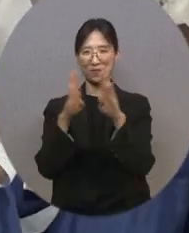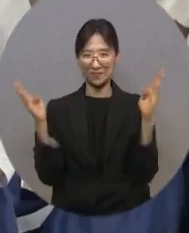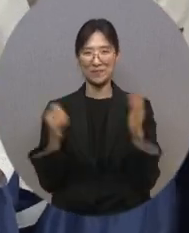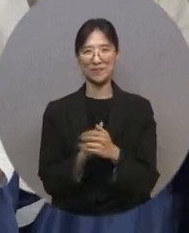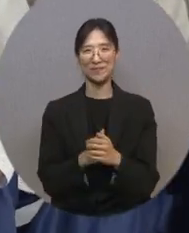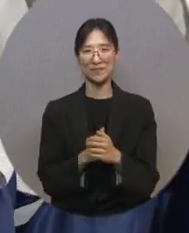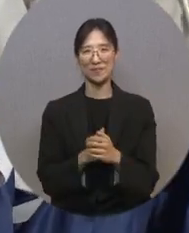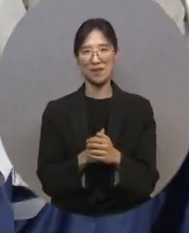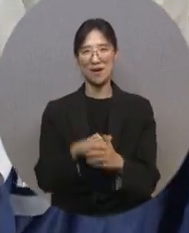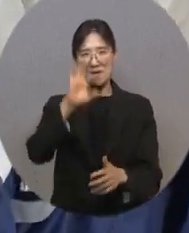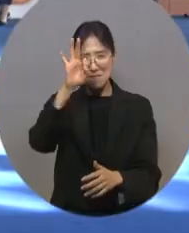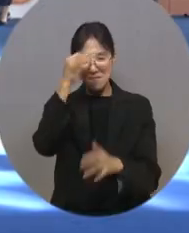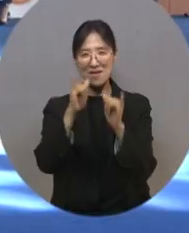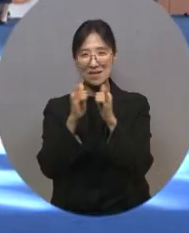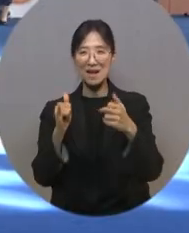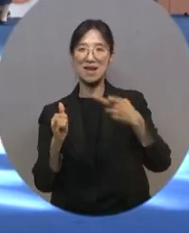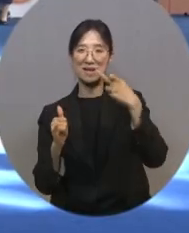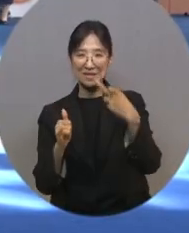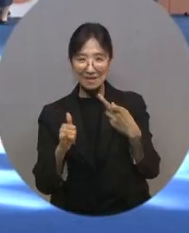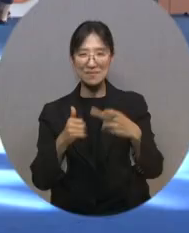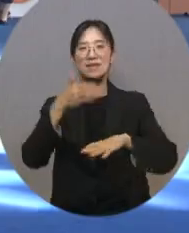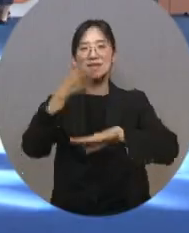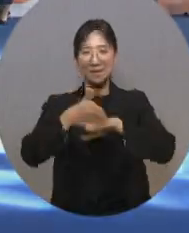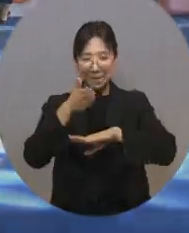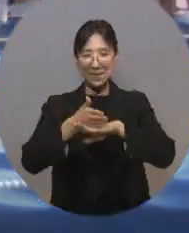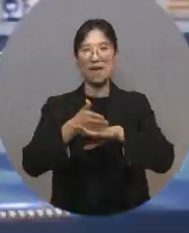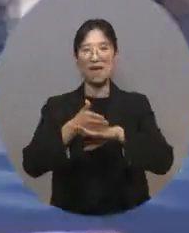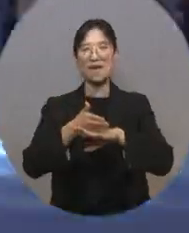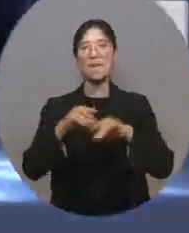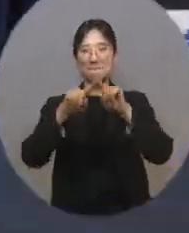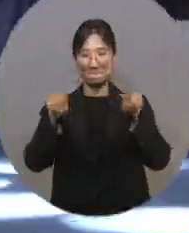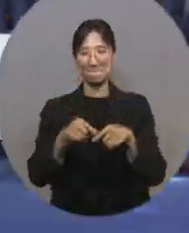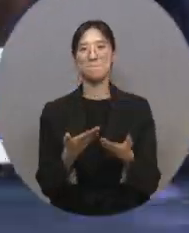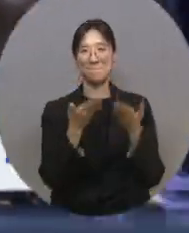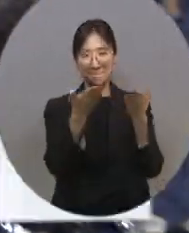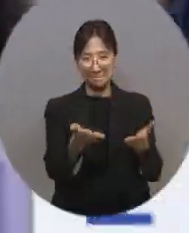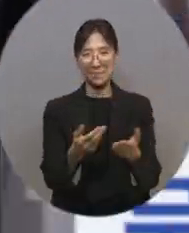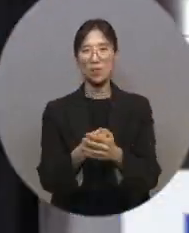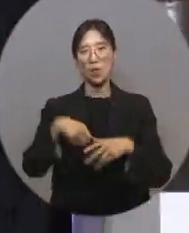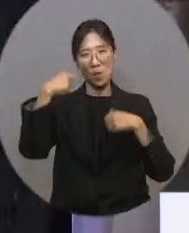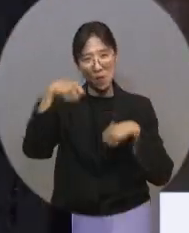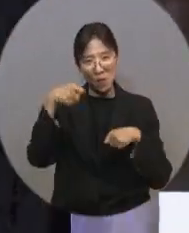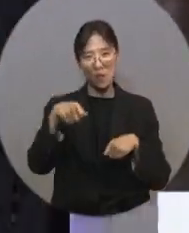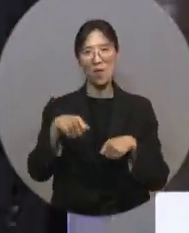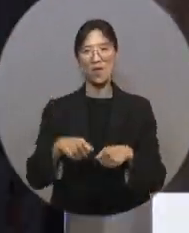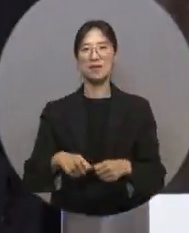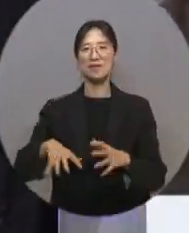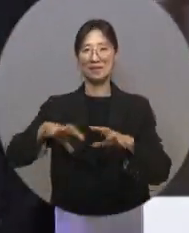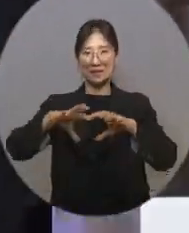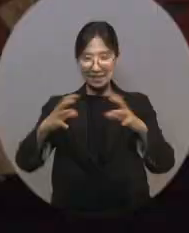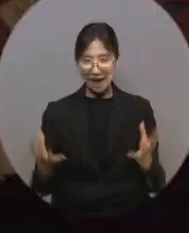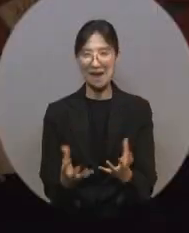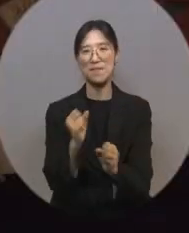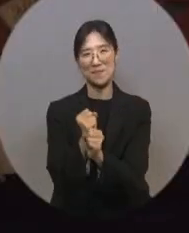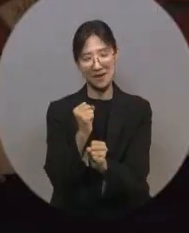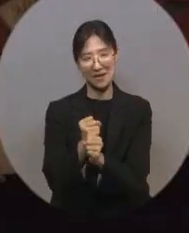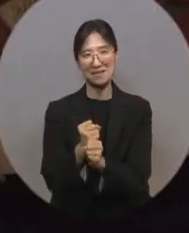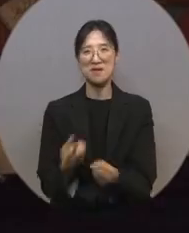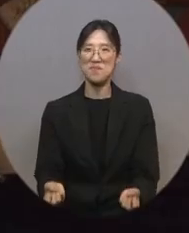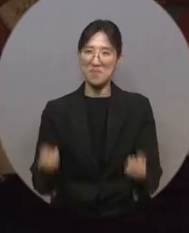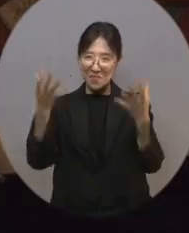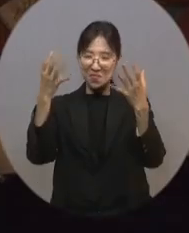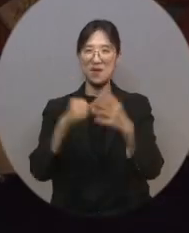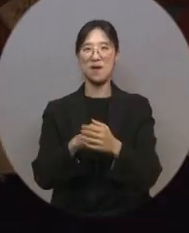명인 12명에게 감사패 전달을 시작으로 주제 공연, 장 담그기, 퍼포먼스,